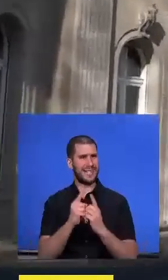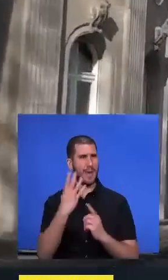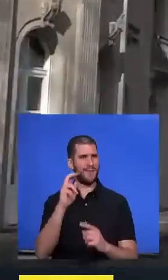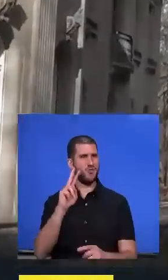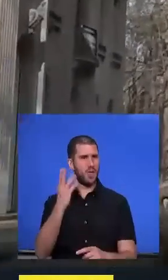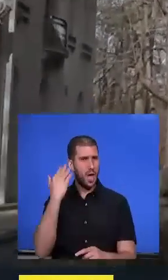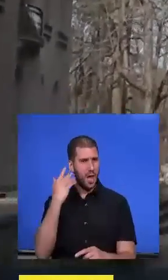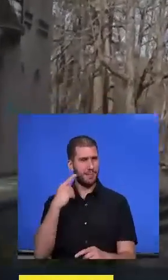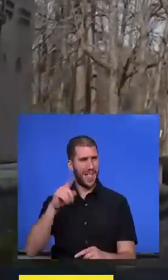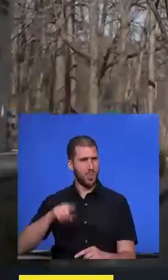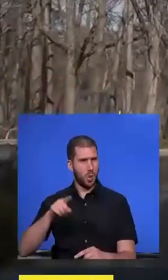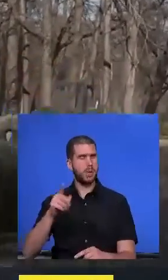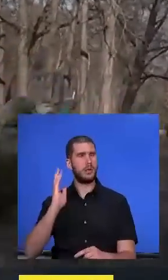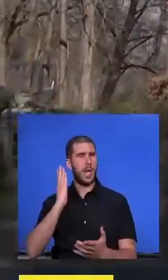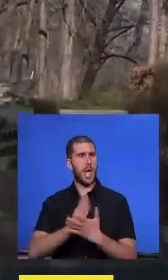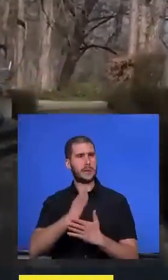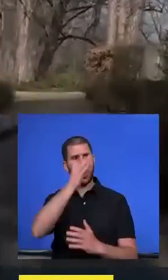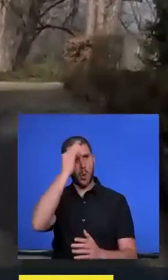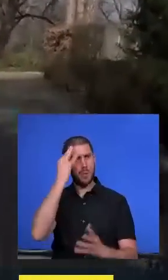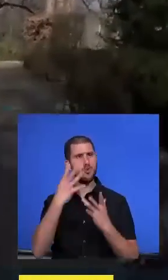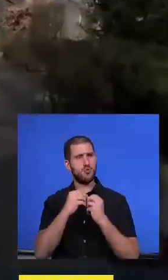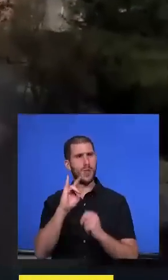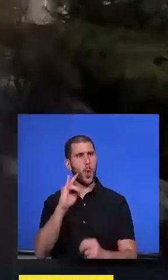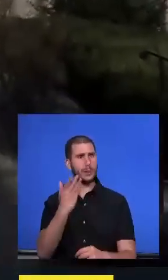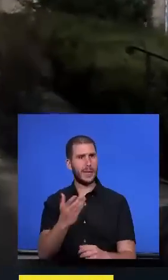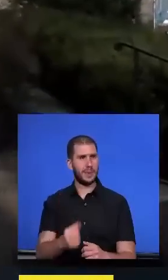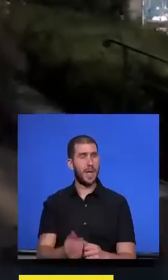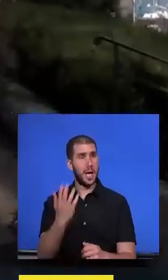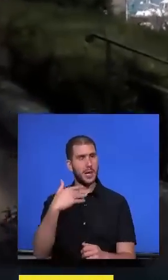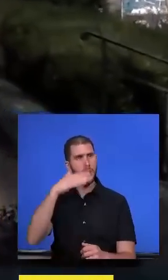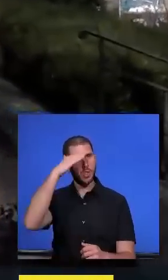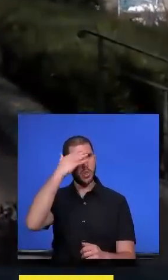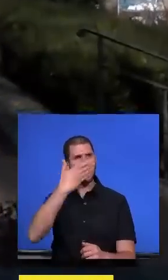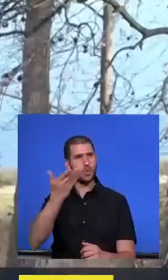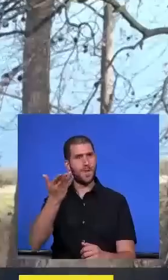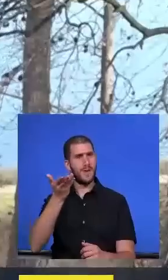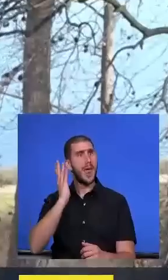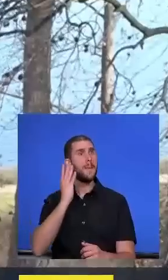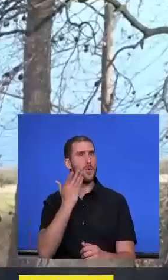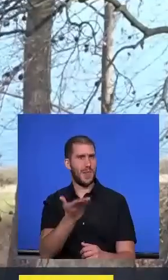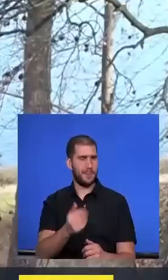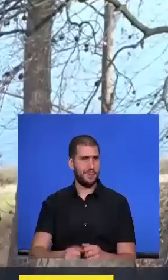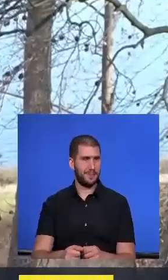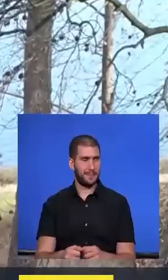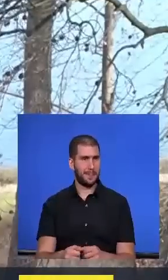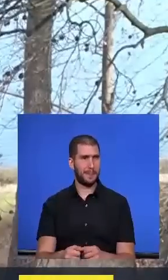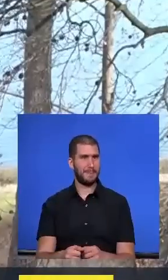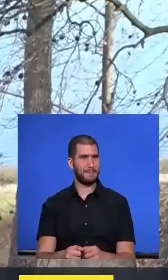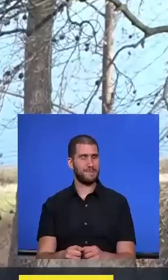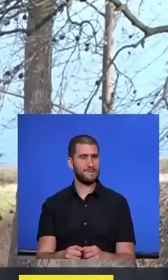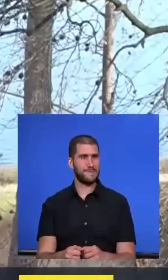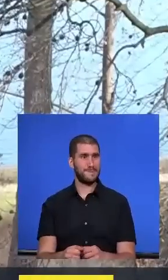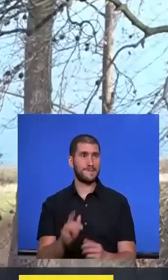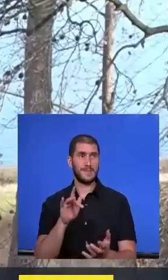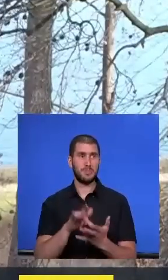42, חרץ גם את גורלם של בני משפחת חוצן. היה להם נופלה מנובלים. זה